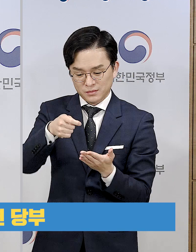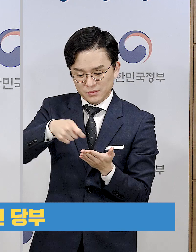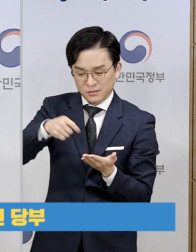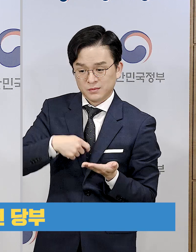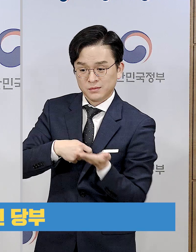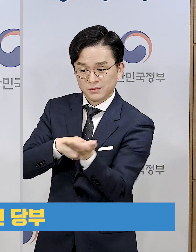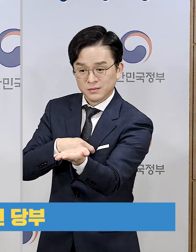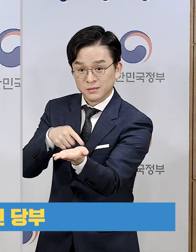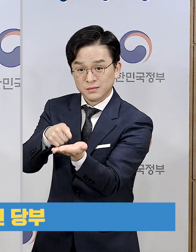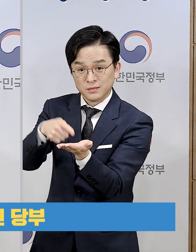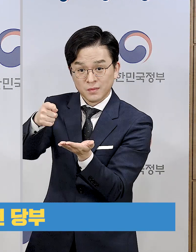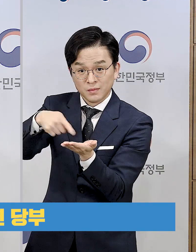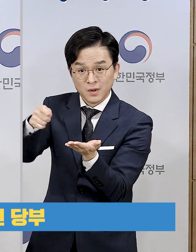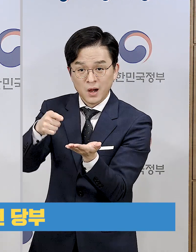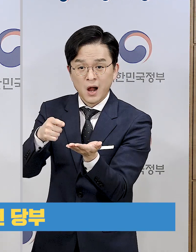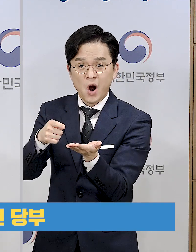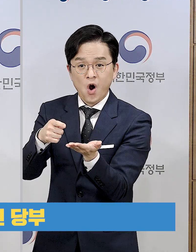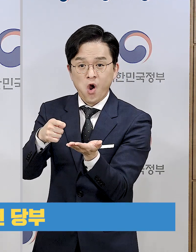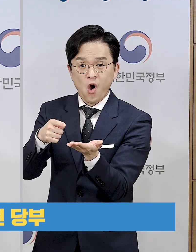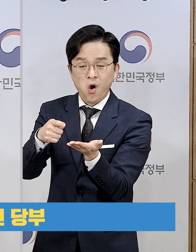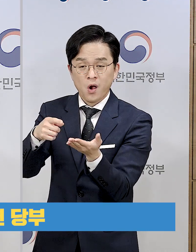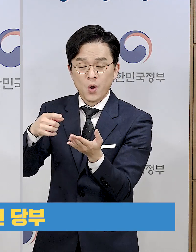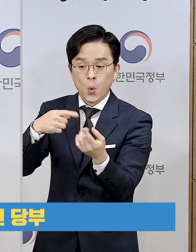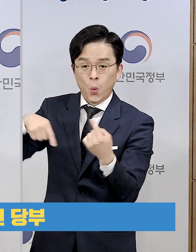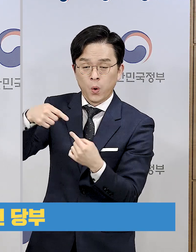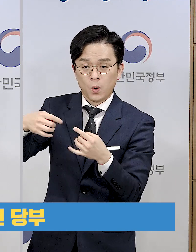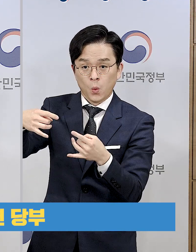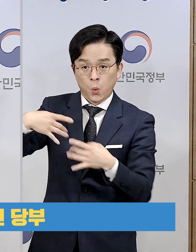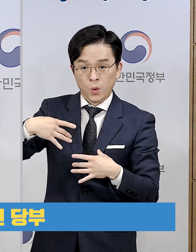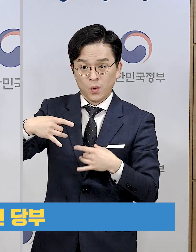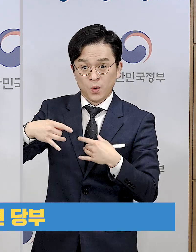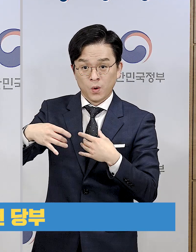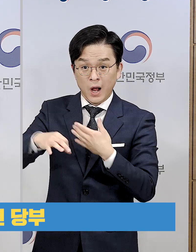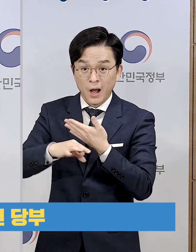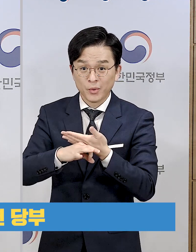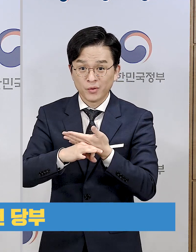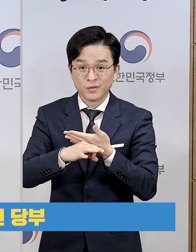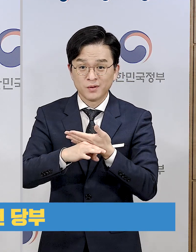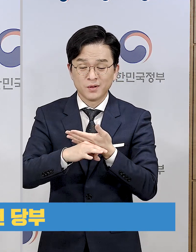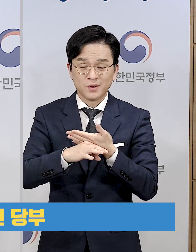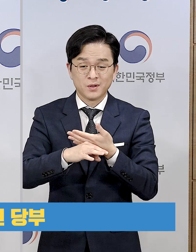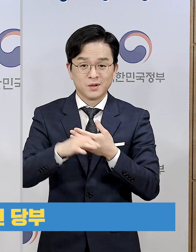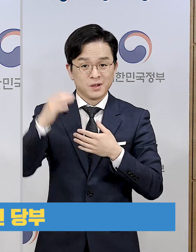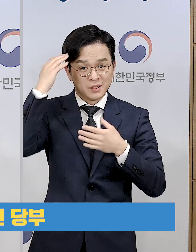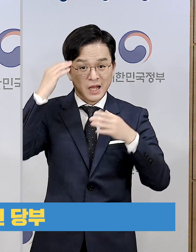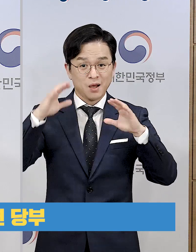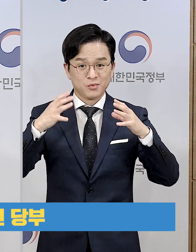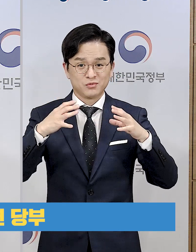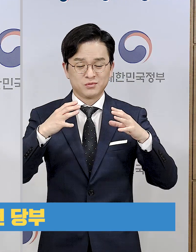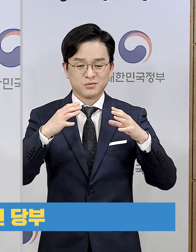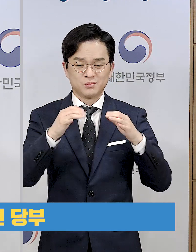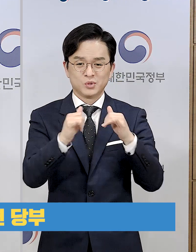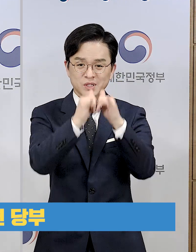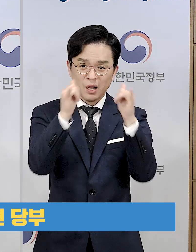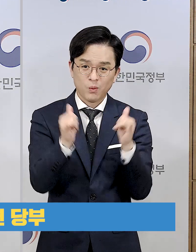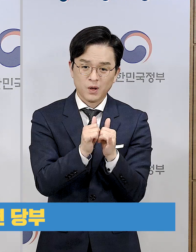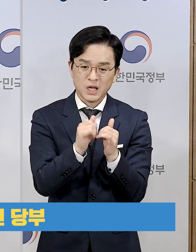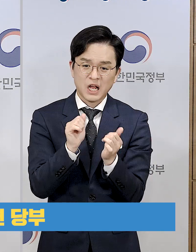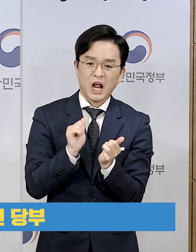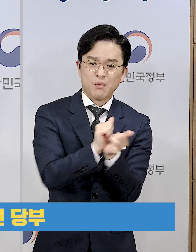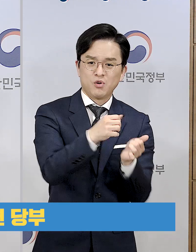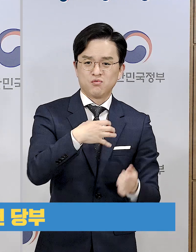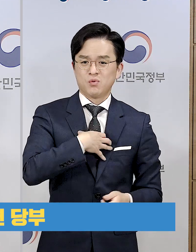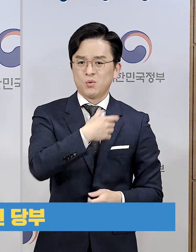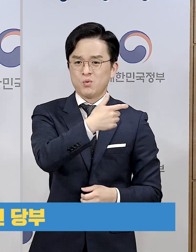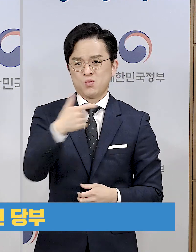질문서에 거짓으로 답변을 하시게 되면 검역뿐만 아니라 지역 사회에서 상당히 큰 부작용이 발생을